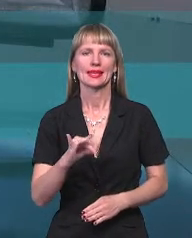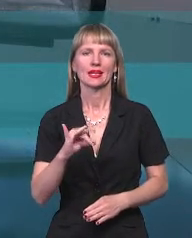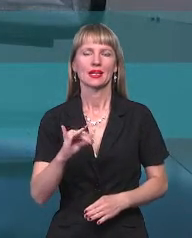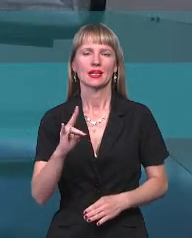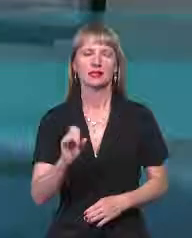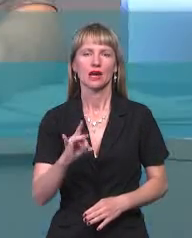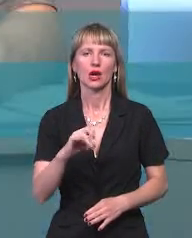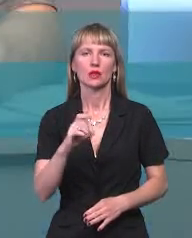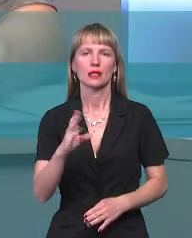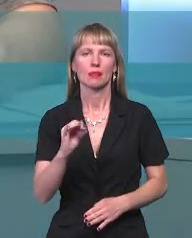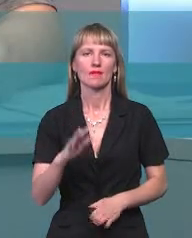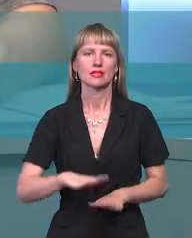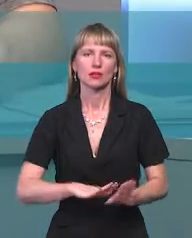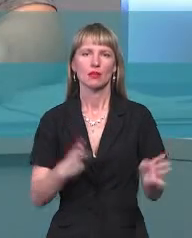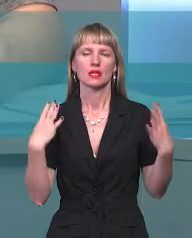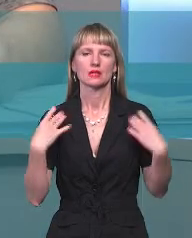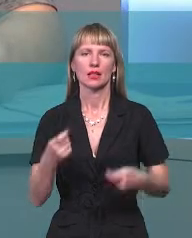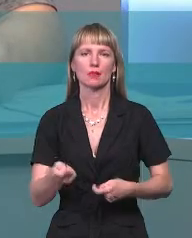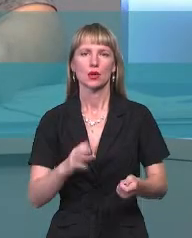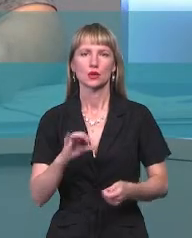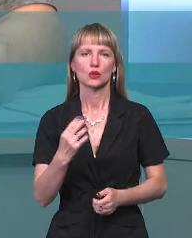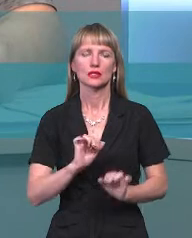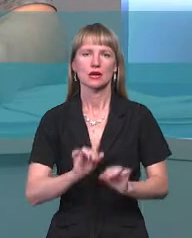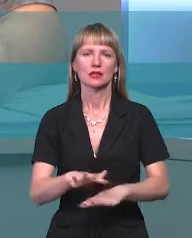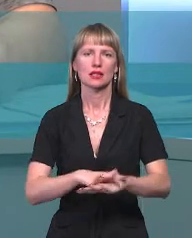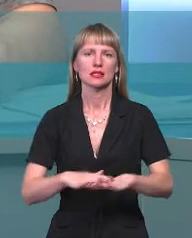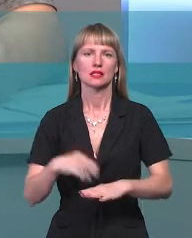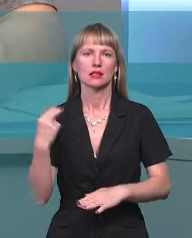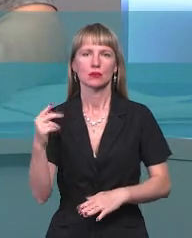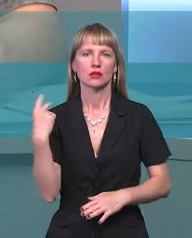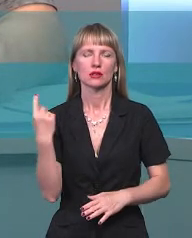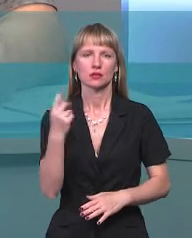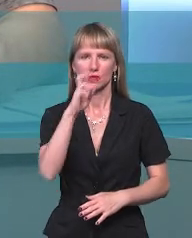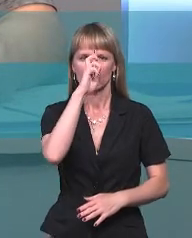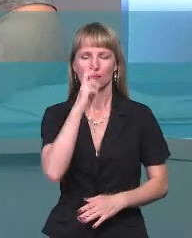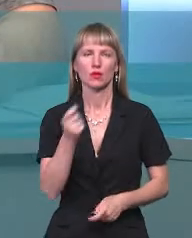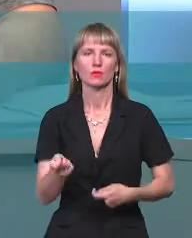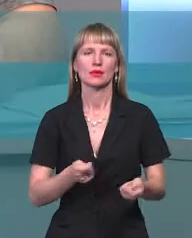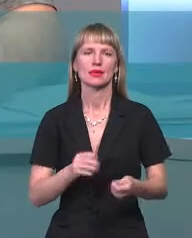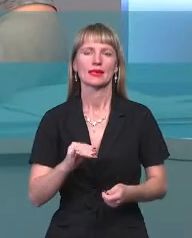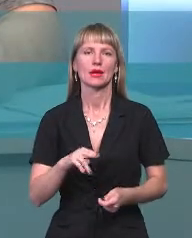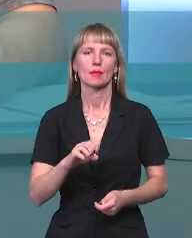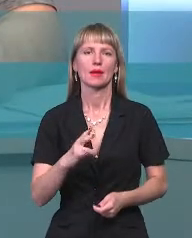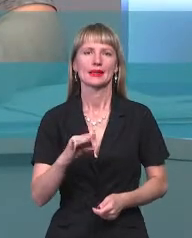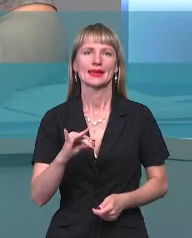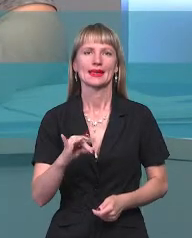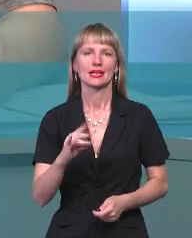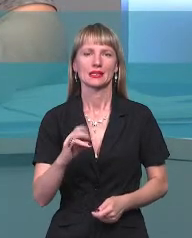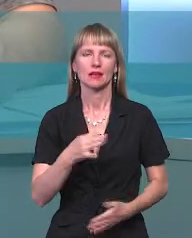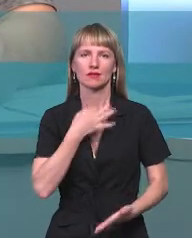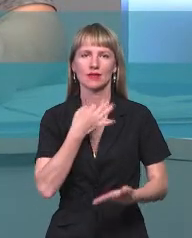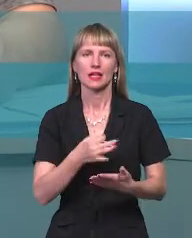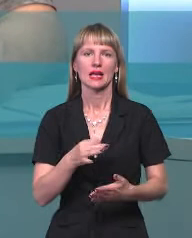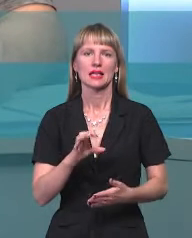Разуваєву, заступницю начальника департаменту соцзахисту населення Запорізької обласної державної адміністрації, і пані Ірина ще й відповідальний